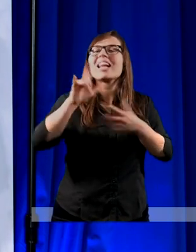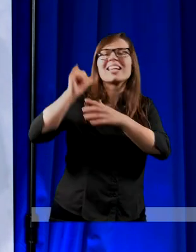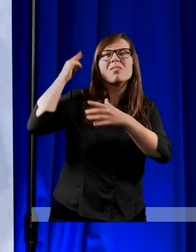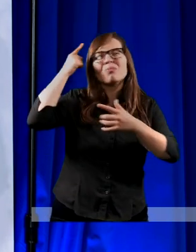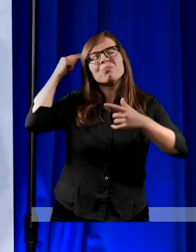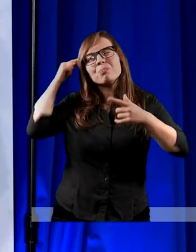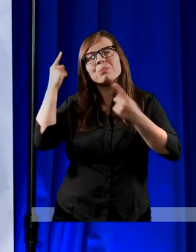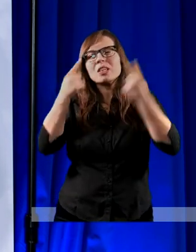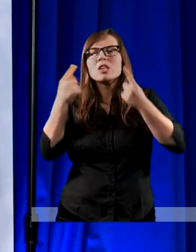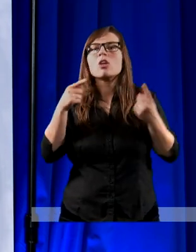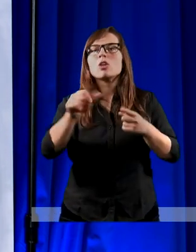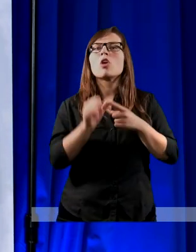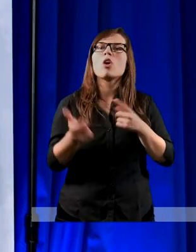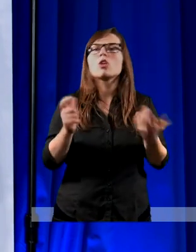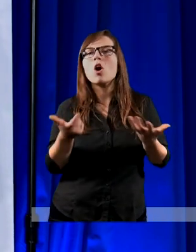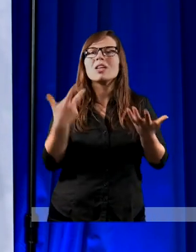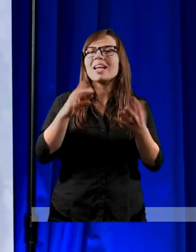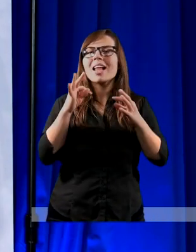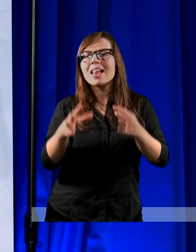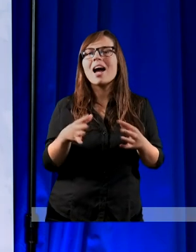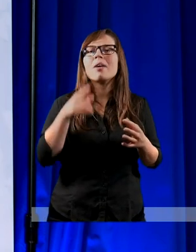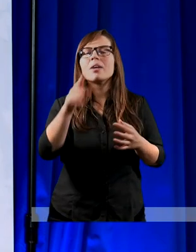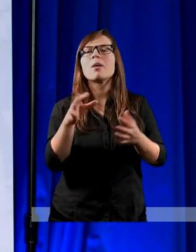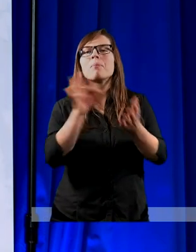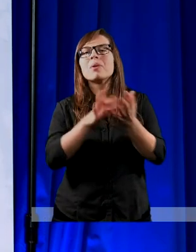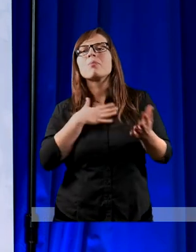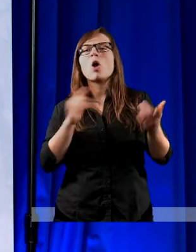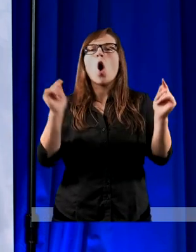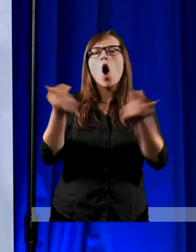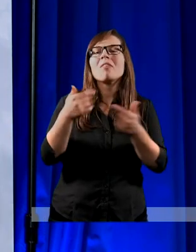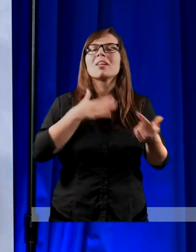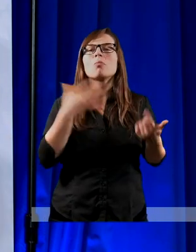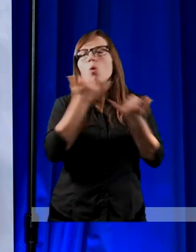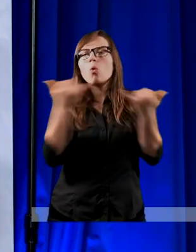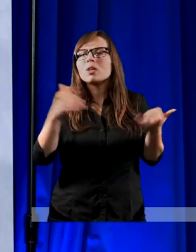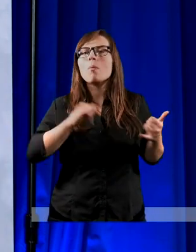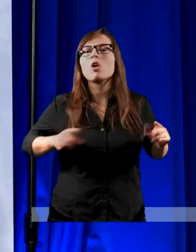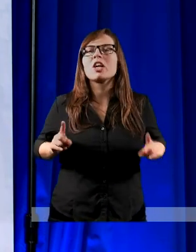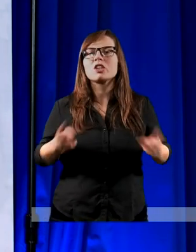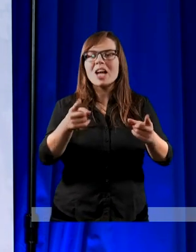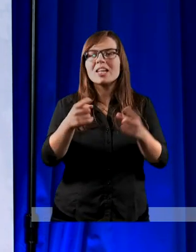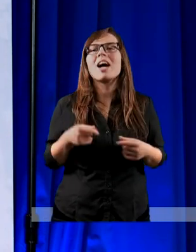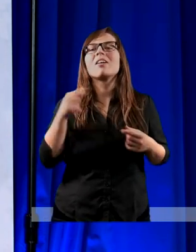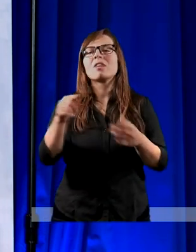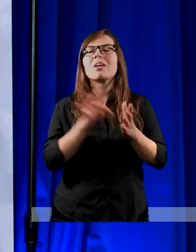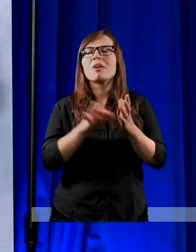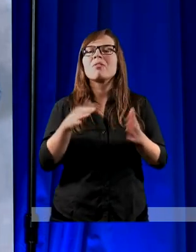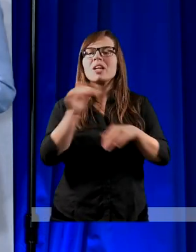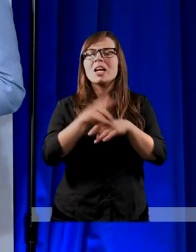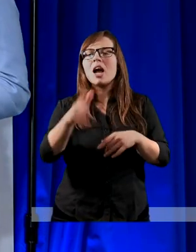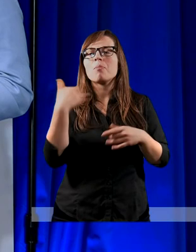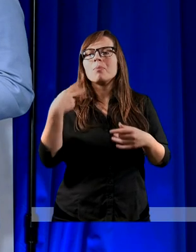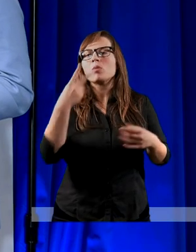tyłu głowy jest to, że cały czas Palestyna z Izraelem ma ten konflikt i tam różnie może się dziać. Dlatego też nie byliśmy w Betlejem, z chęcią